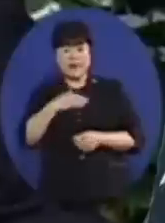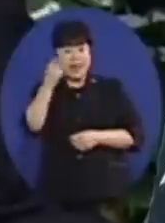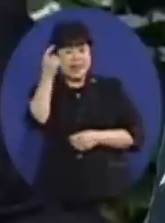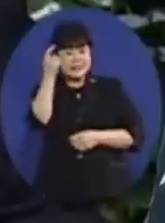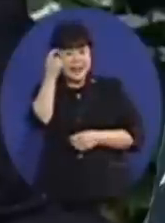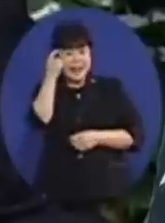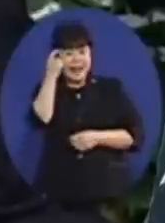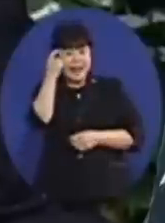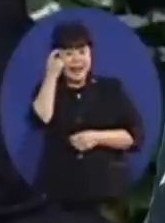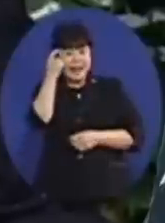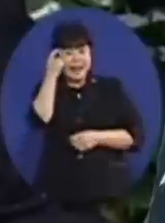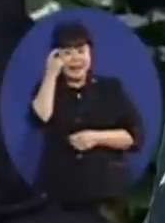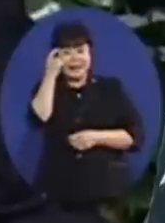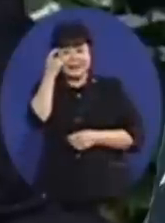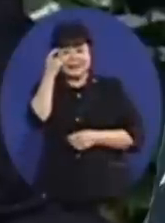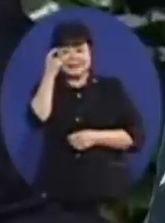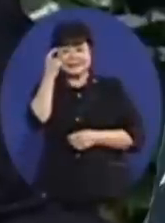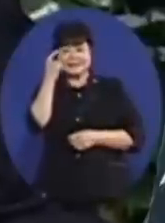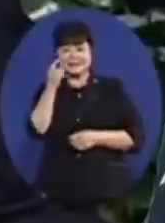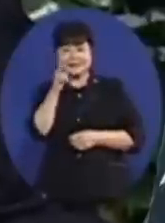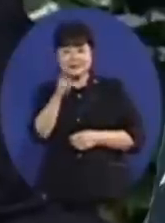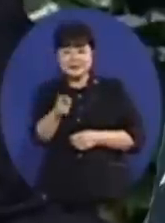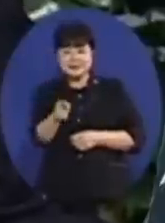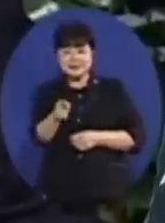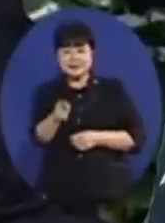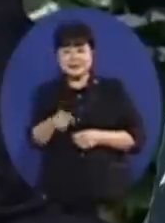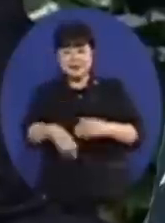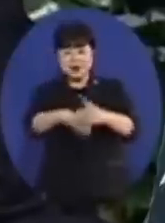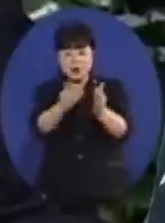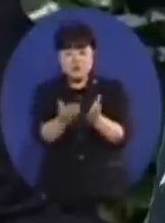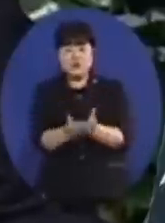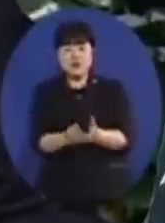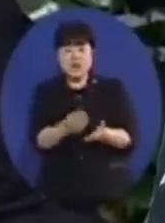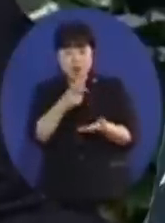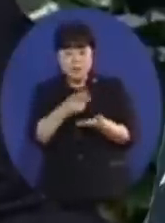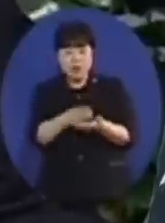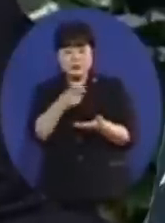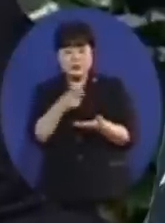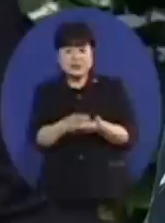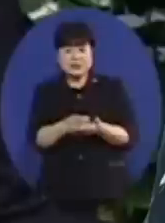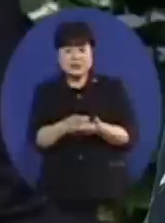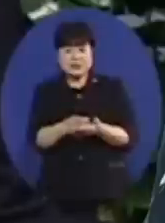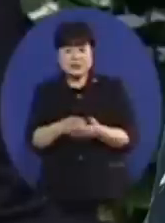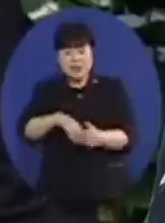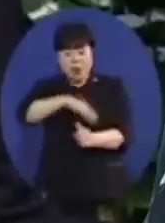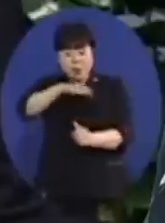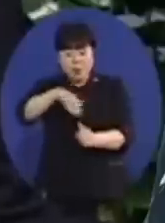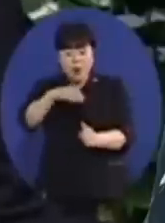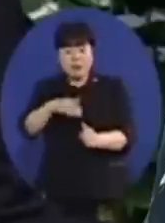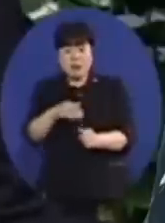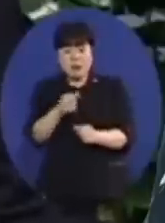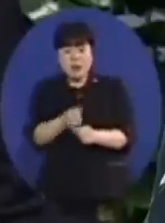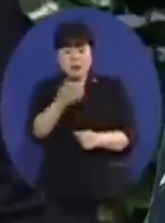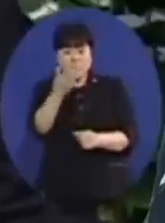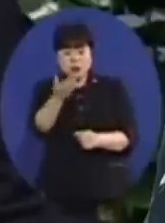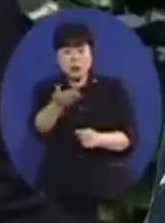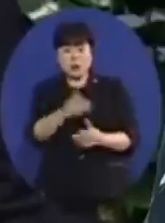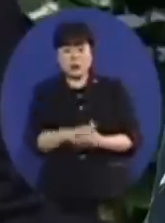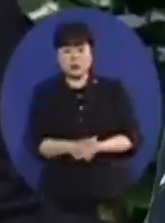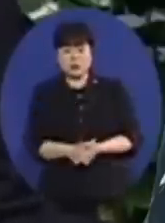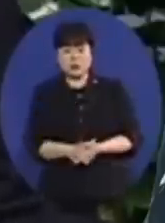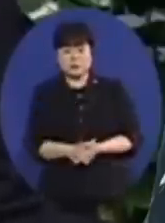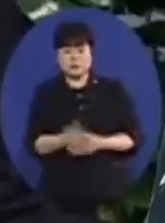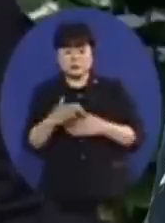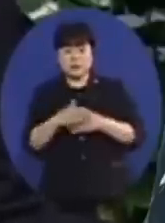생각이 그 물의 법칙에 따라서 똑같은 환경을 끌어당기는 것입니다